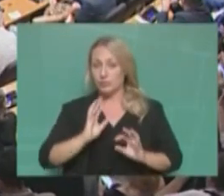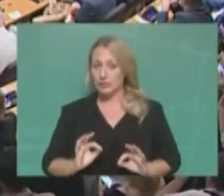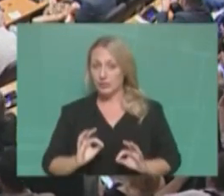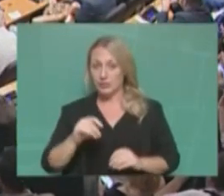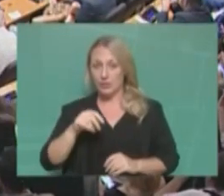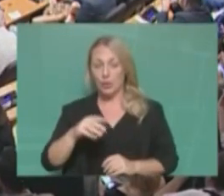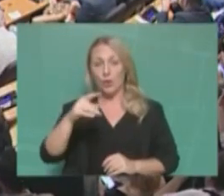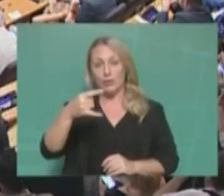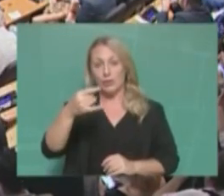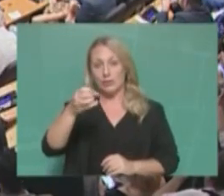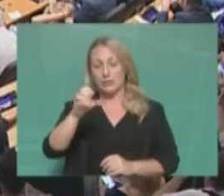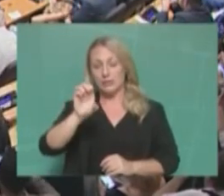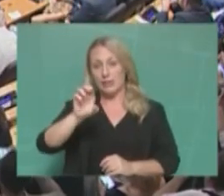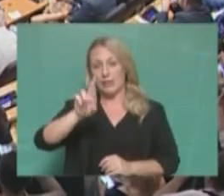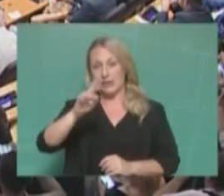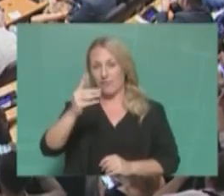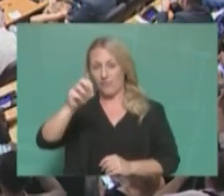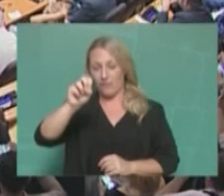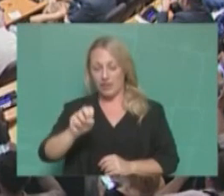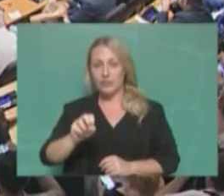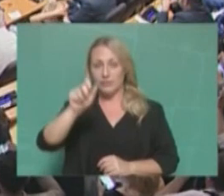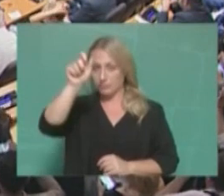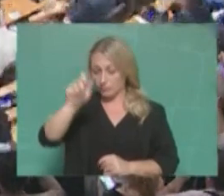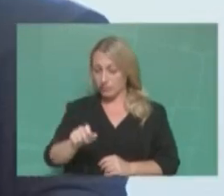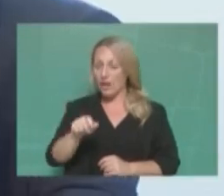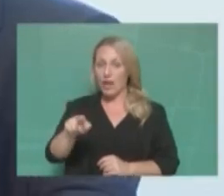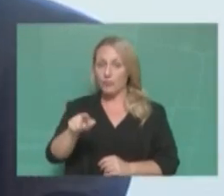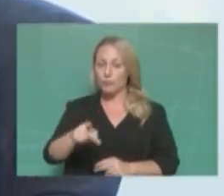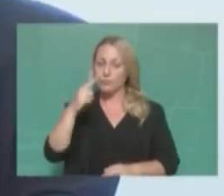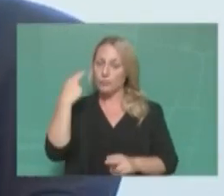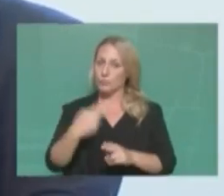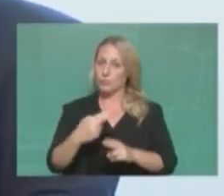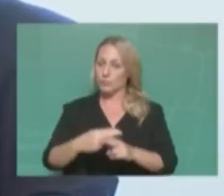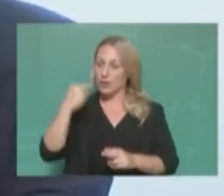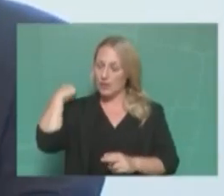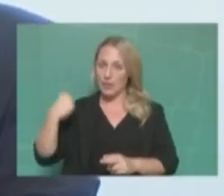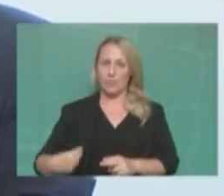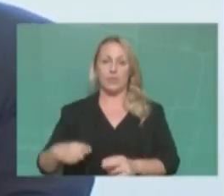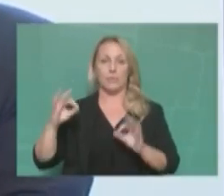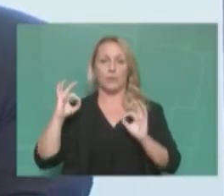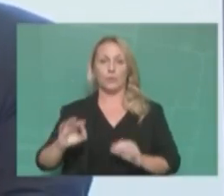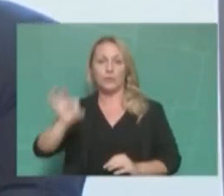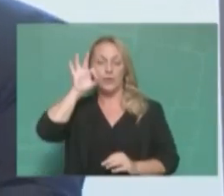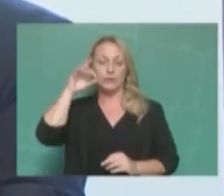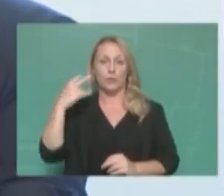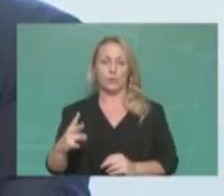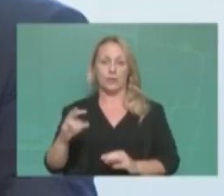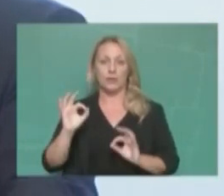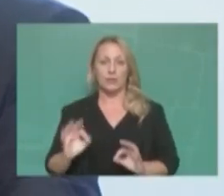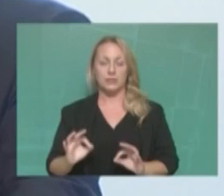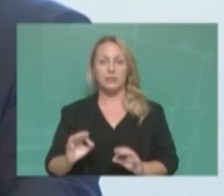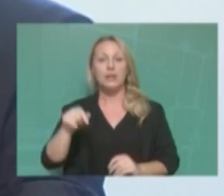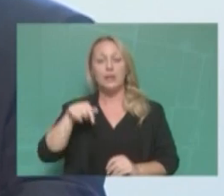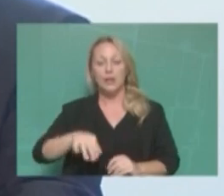ο Κωνσταντίνος Ζέρβας είναι ένας άξιος δήμαρχος Θεσσαλονίκης, έχει